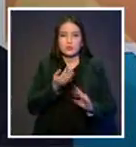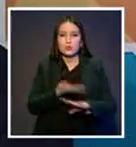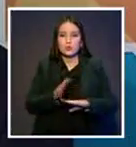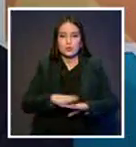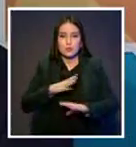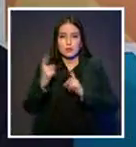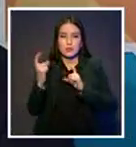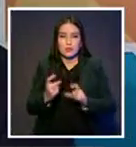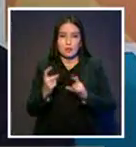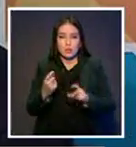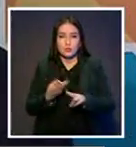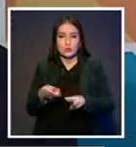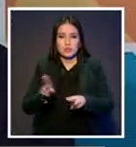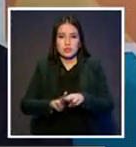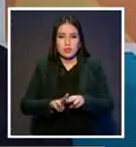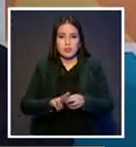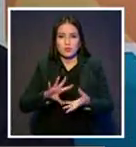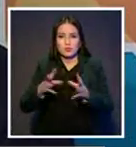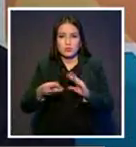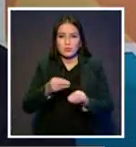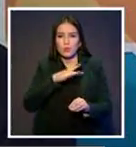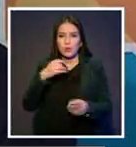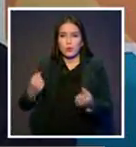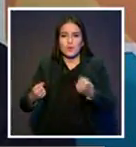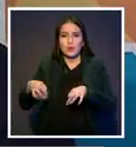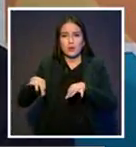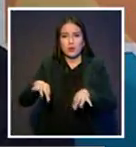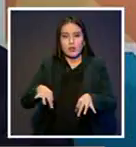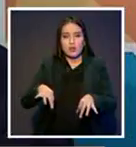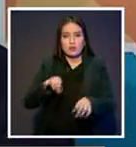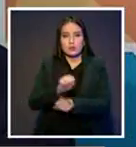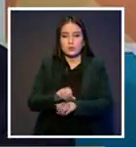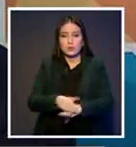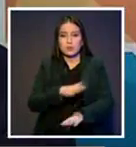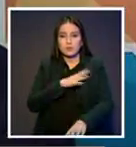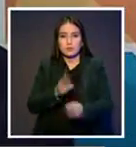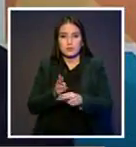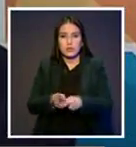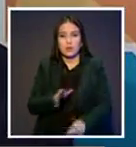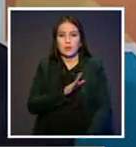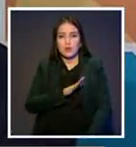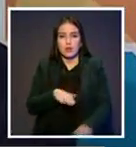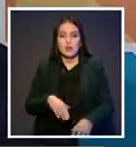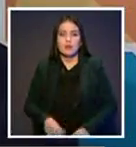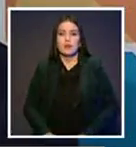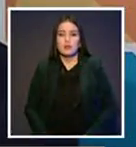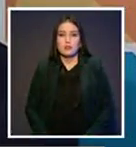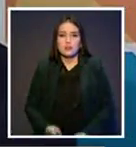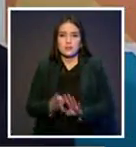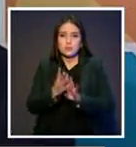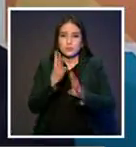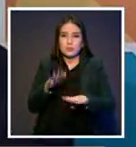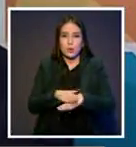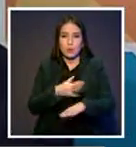үшін машиналардың сандары далада тұрады, шыға алмайды. Ол енді кедергі келгізеді. Олар кезең-кезеңмен